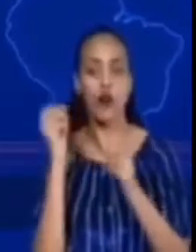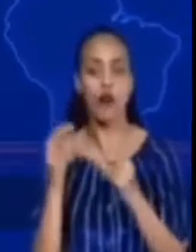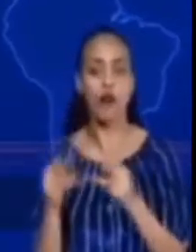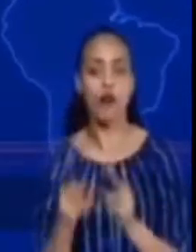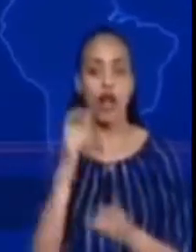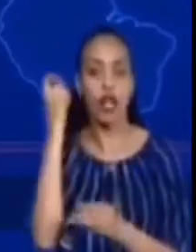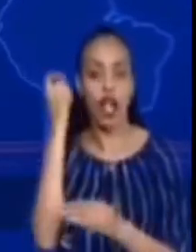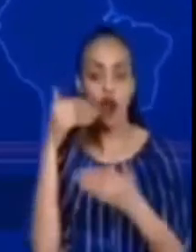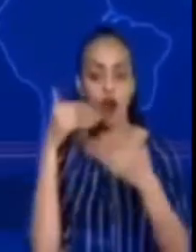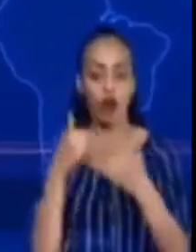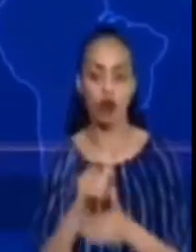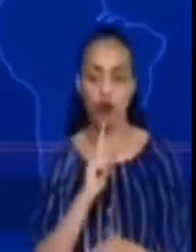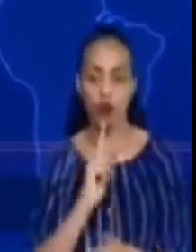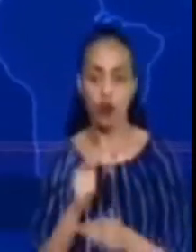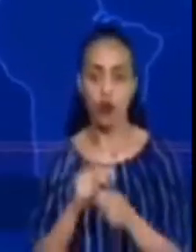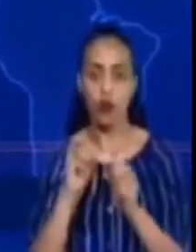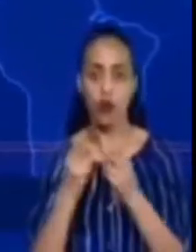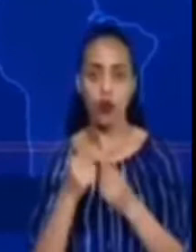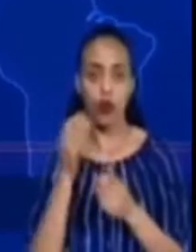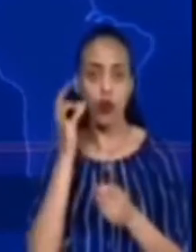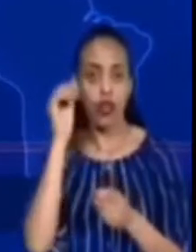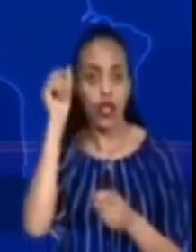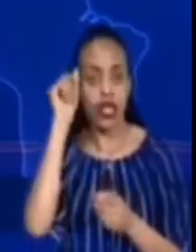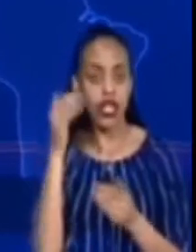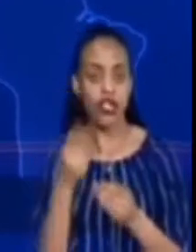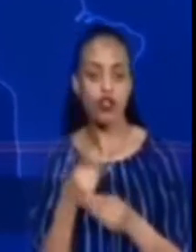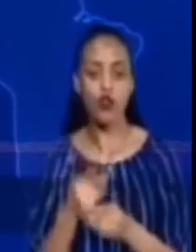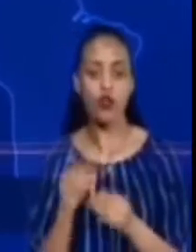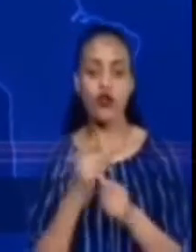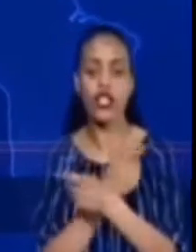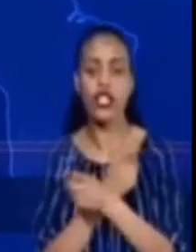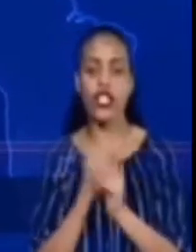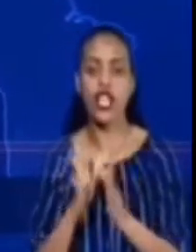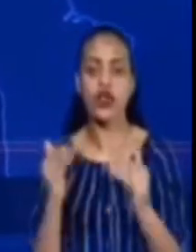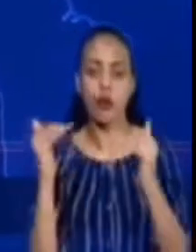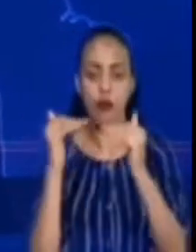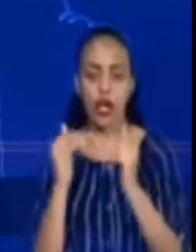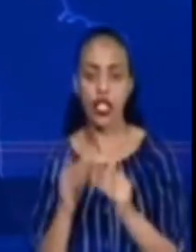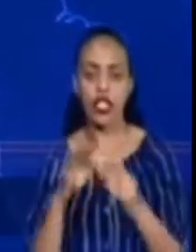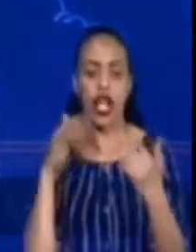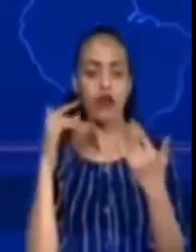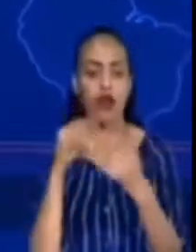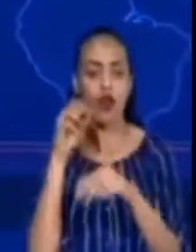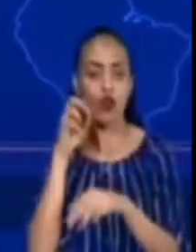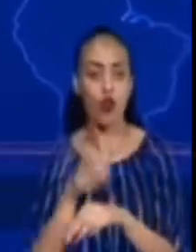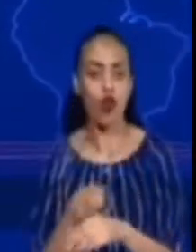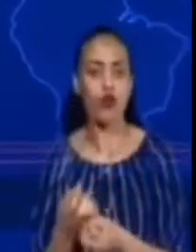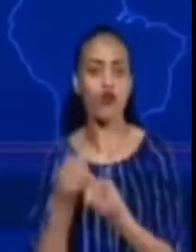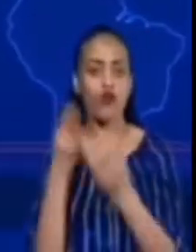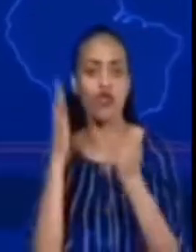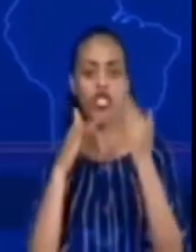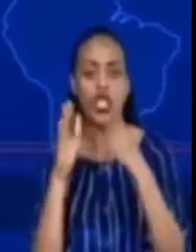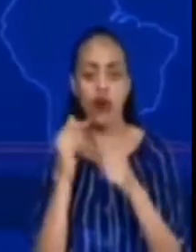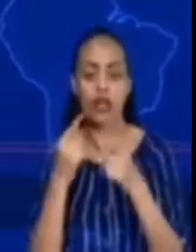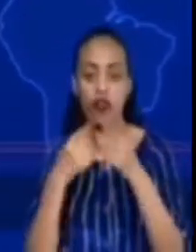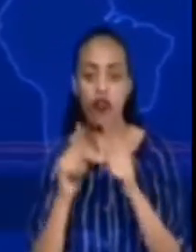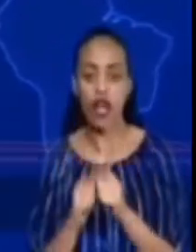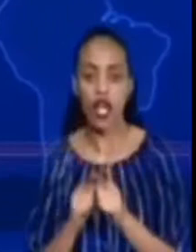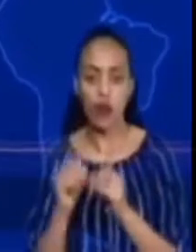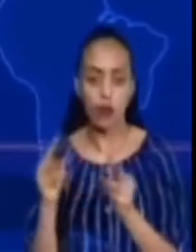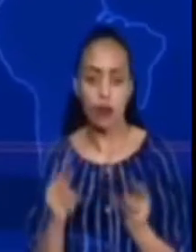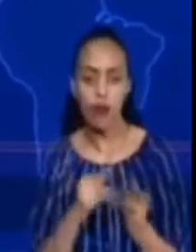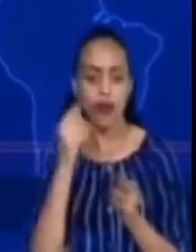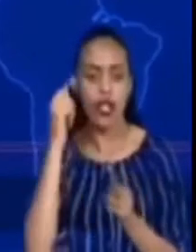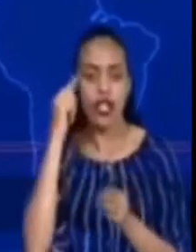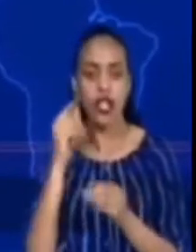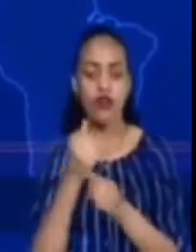ኃጢአት ነው ወይ ምስጋና በእናንተ ኃጢአት ነው እስኪ ንገሩኝ ኃጢአት ነው ወይ ምን አጠፋን